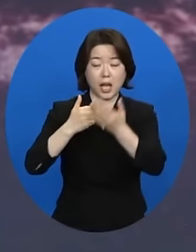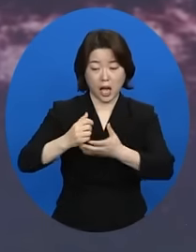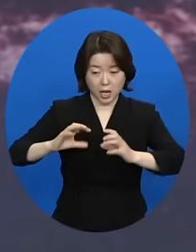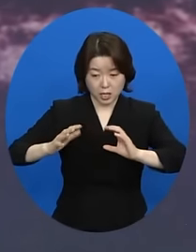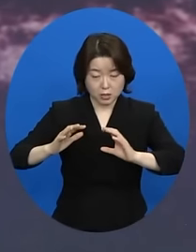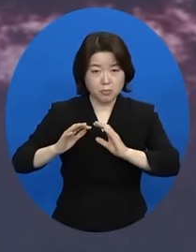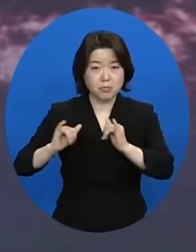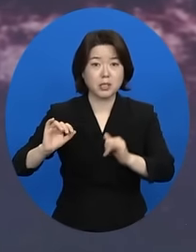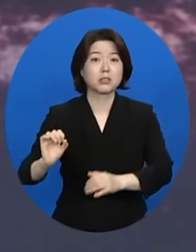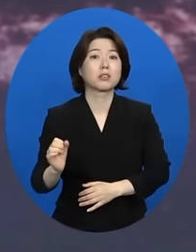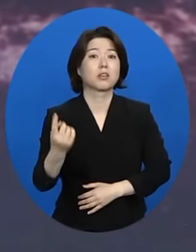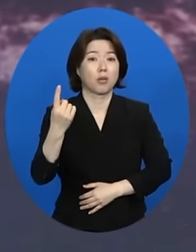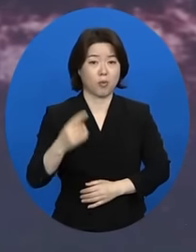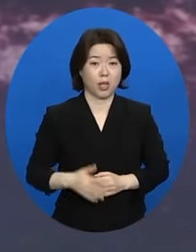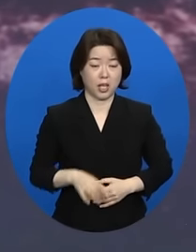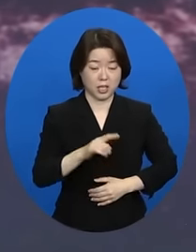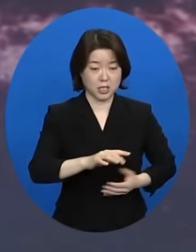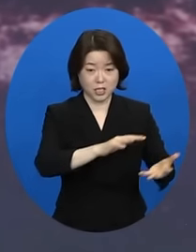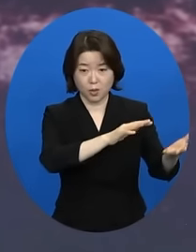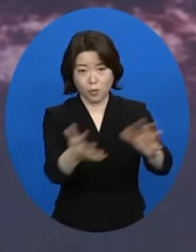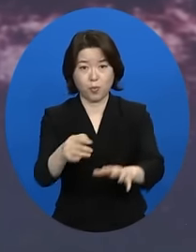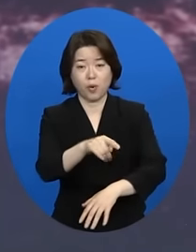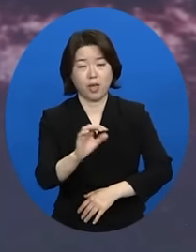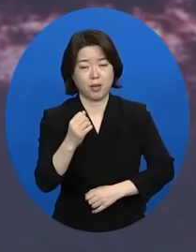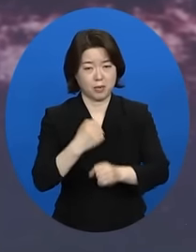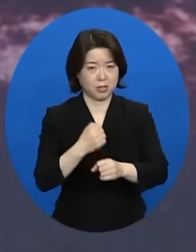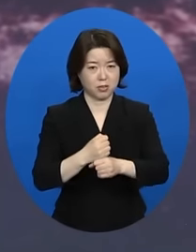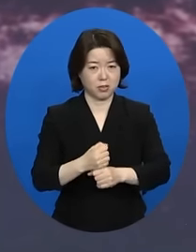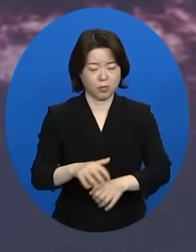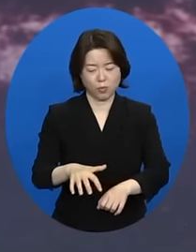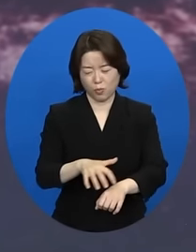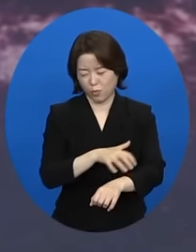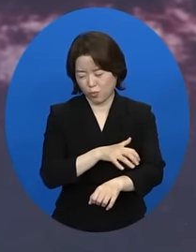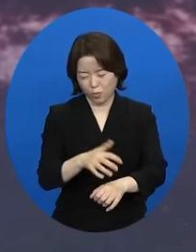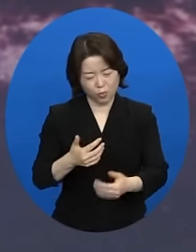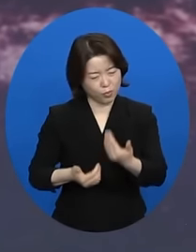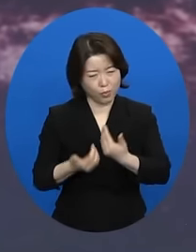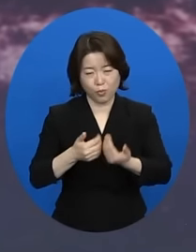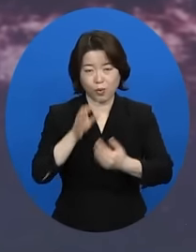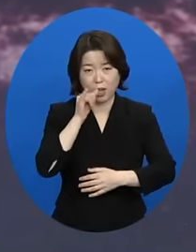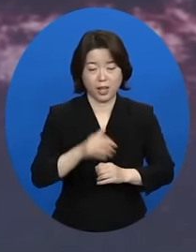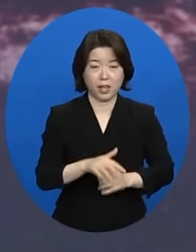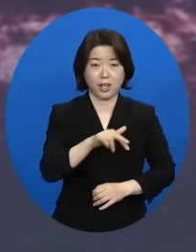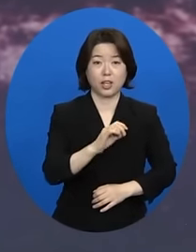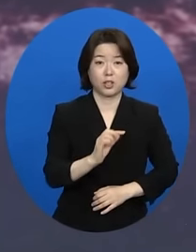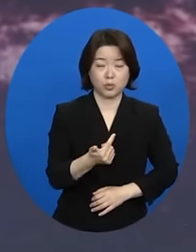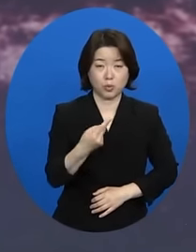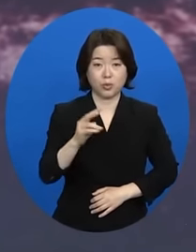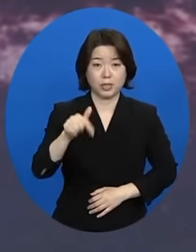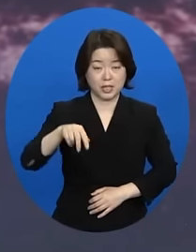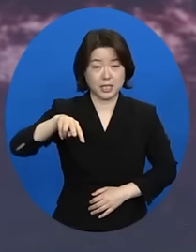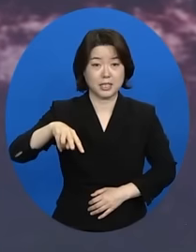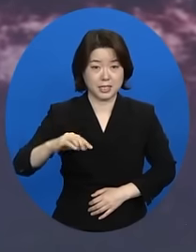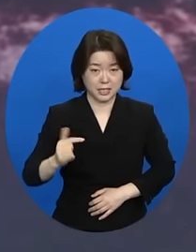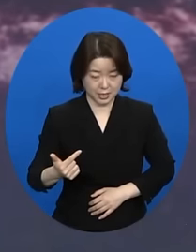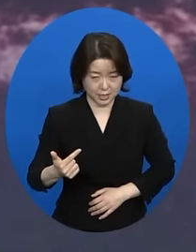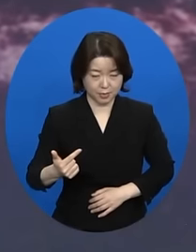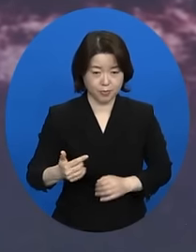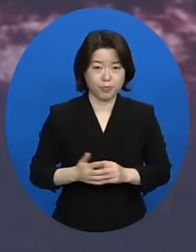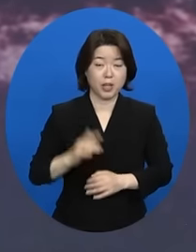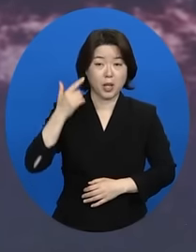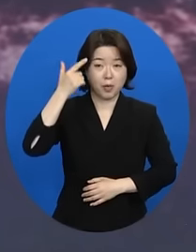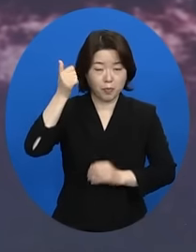백성에 의해서. 이게 굉장히 불편한 사실입니다. 이 존 딕슨이라고 하는 목회자이면서 역사학자가